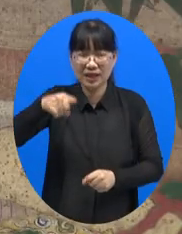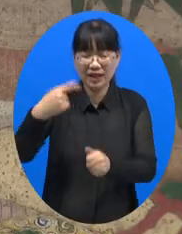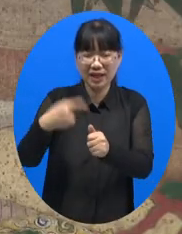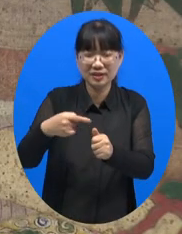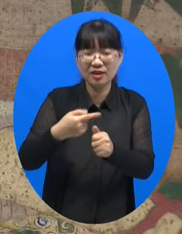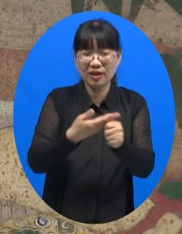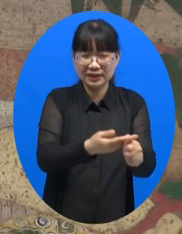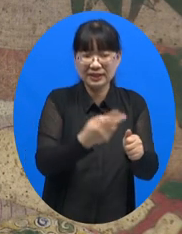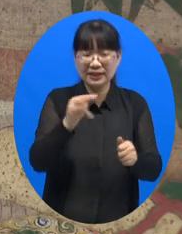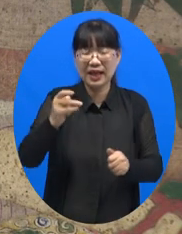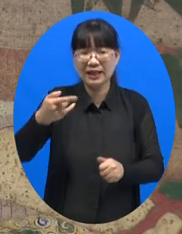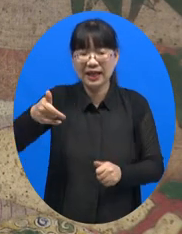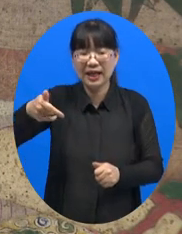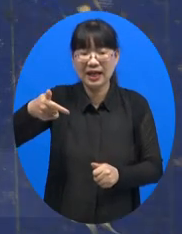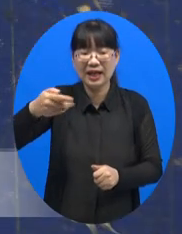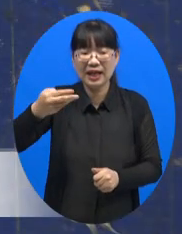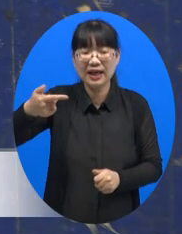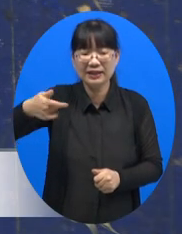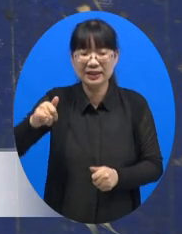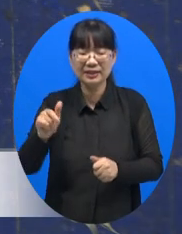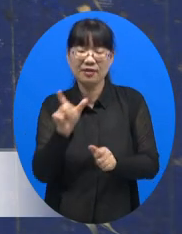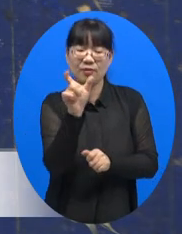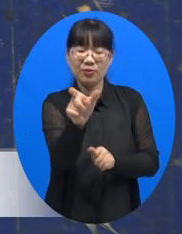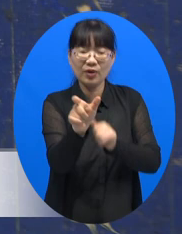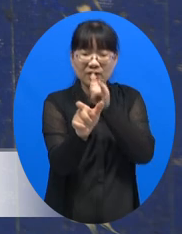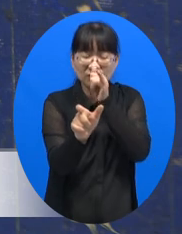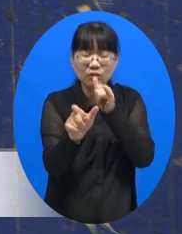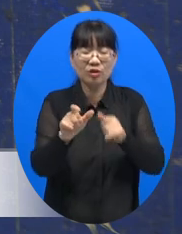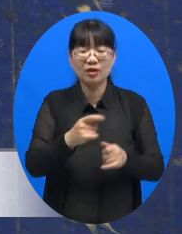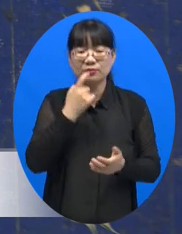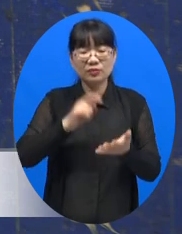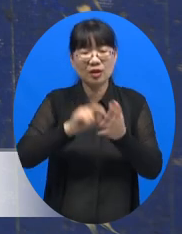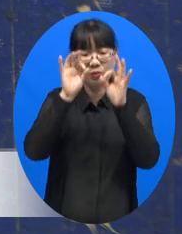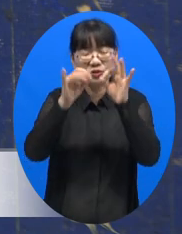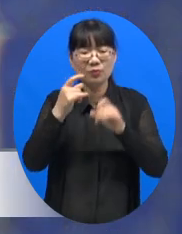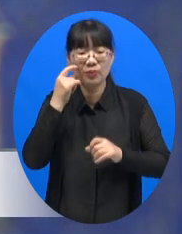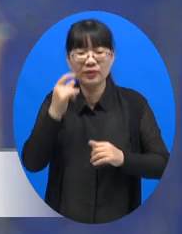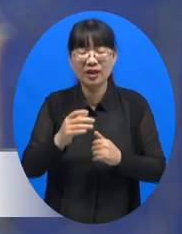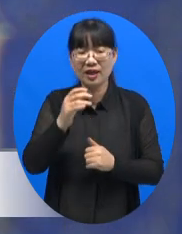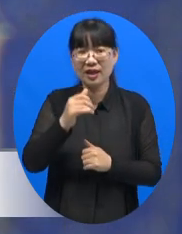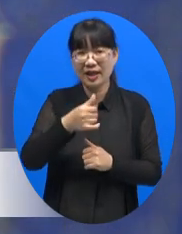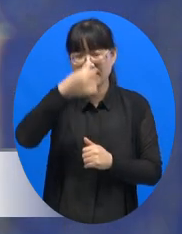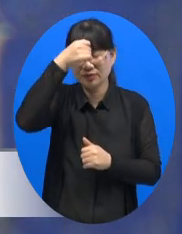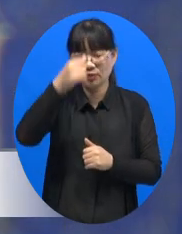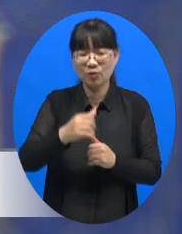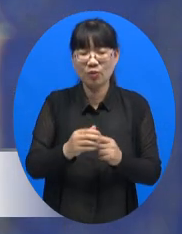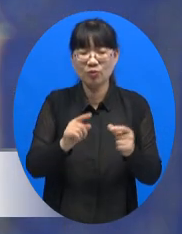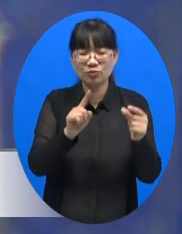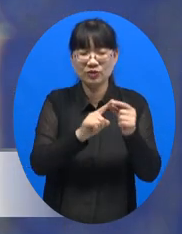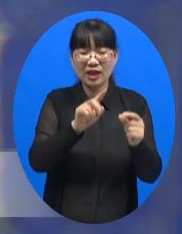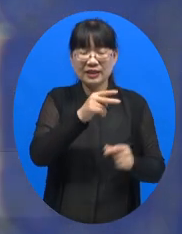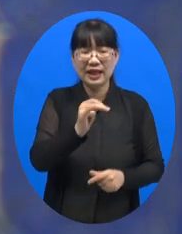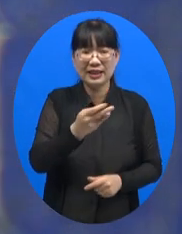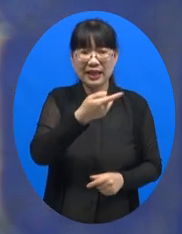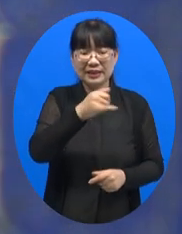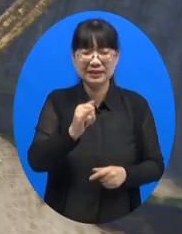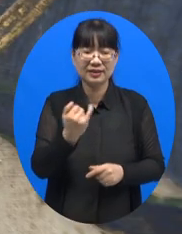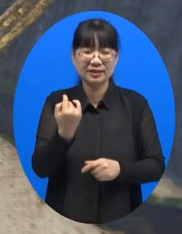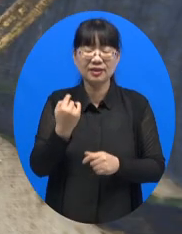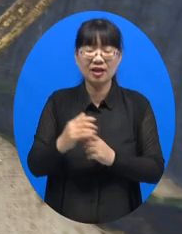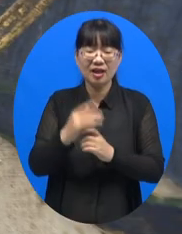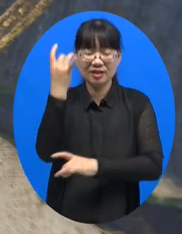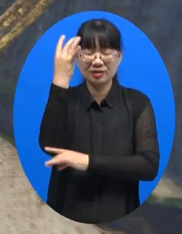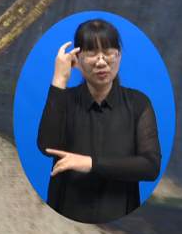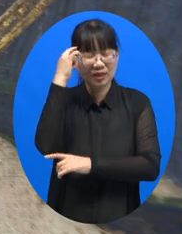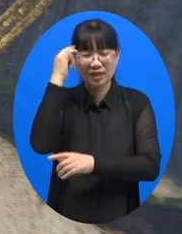가르침을 담은 주문인 다리를 불안의 그려 넣은 건 쉽게 볼 수 없습니다 인도 문자인 범죄자 다니는 화면 뒤에